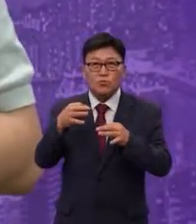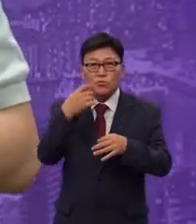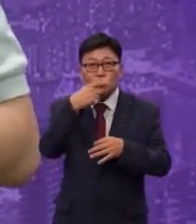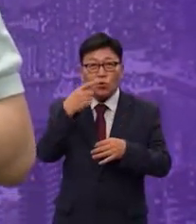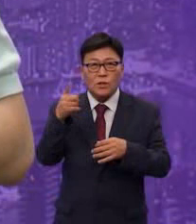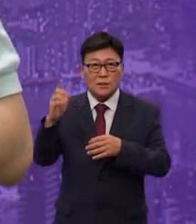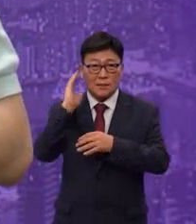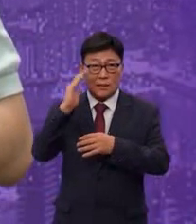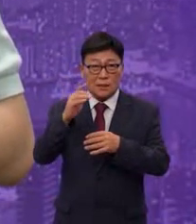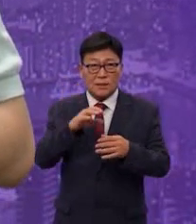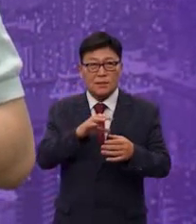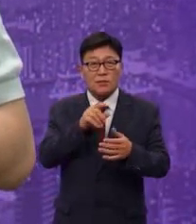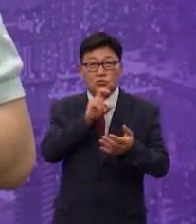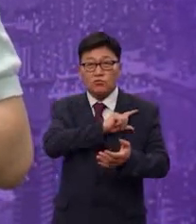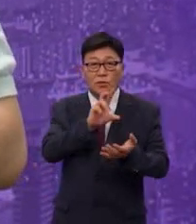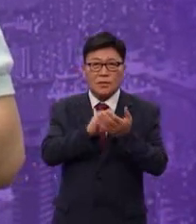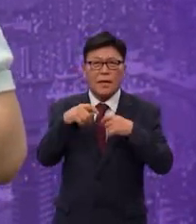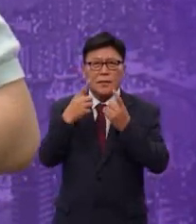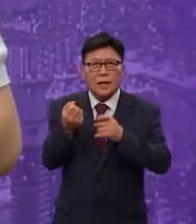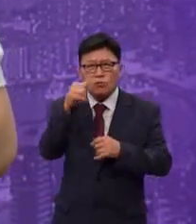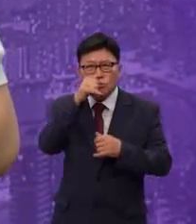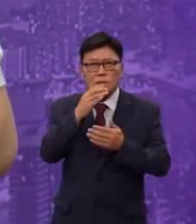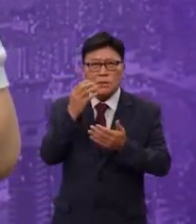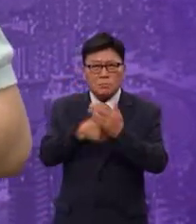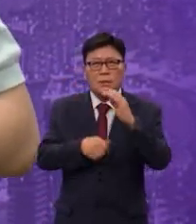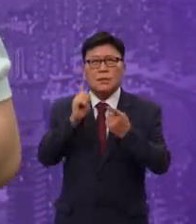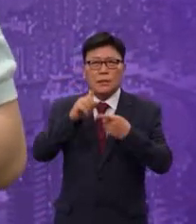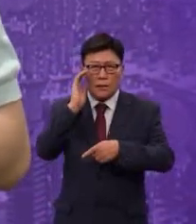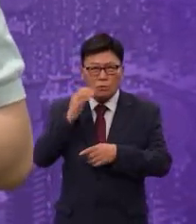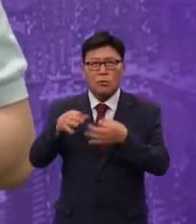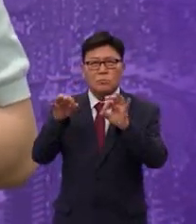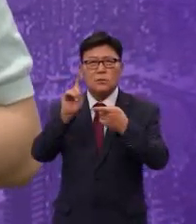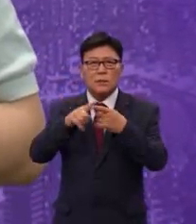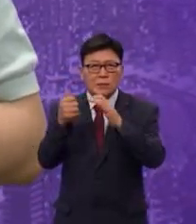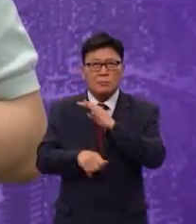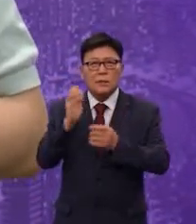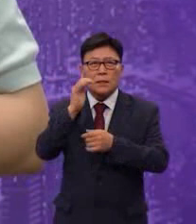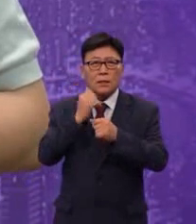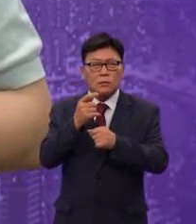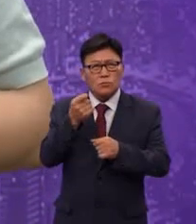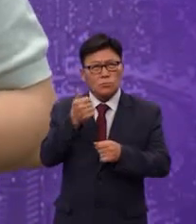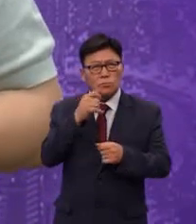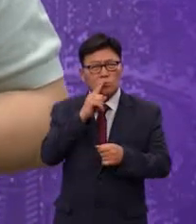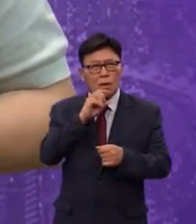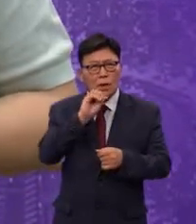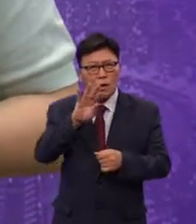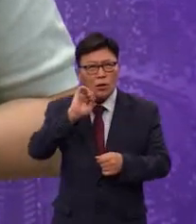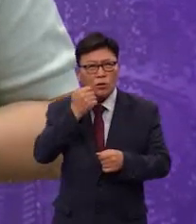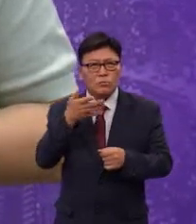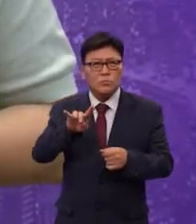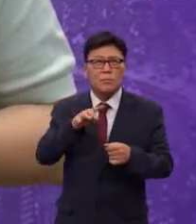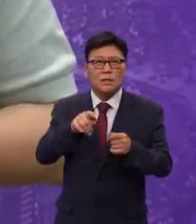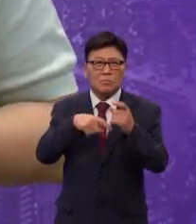토대로 개인이 가지고 있는 실패에 대한 이야기, 또 금융에 대한 실패의 이야기가 좀 꺼내기 어려운 주제이지만 더